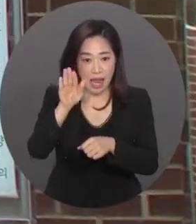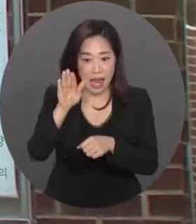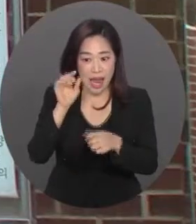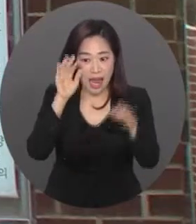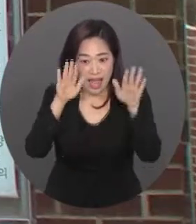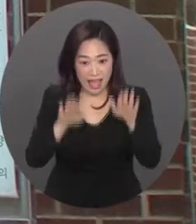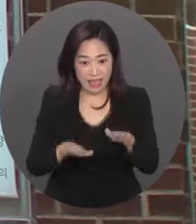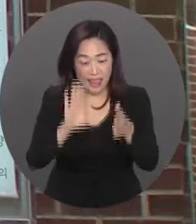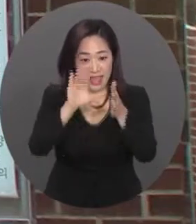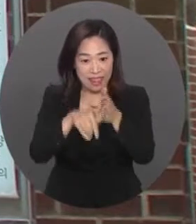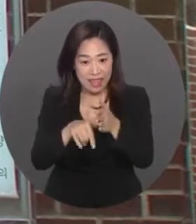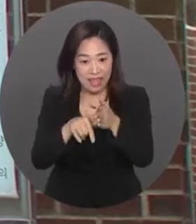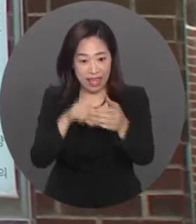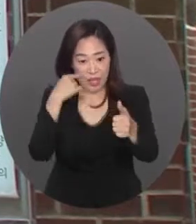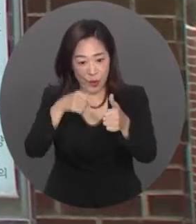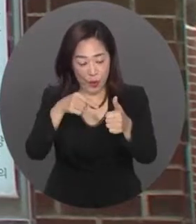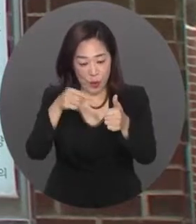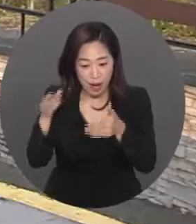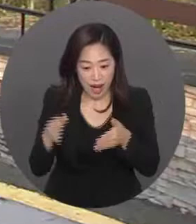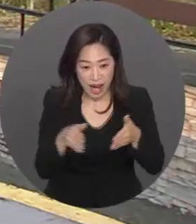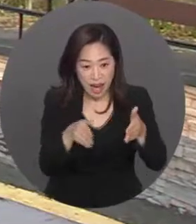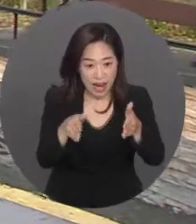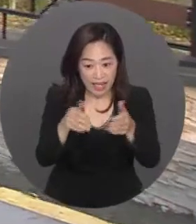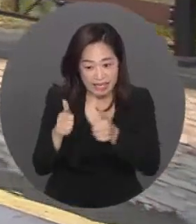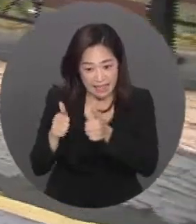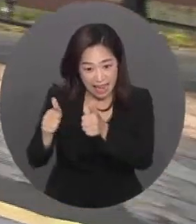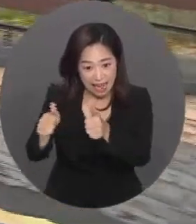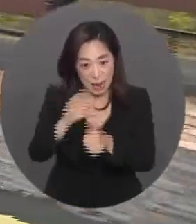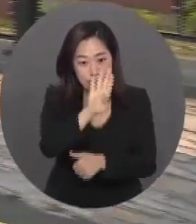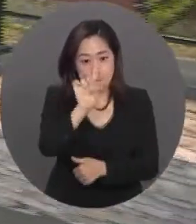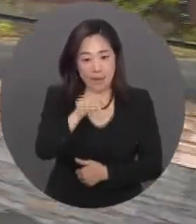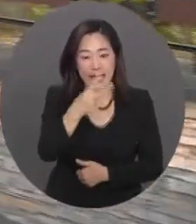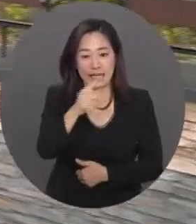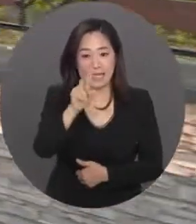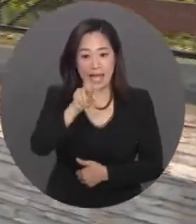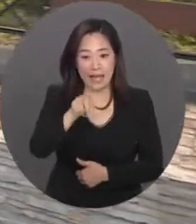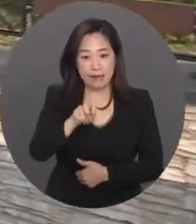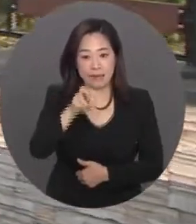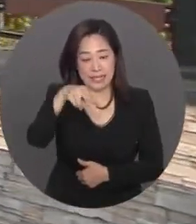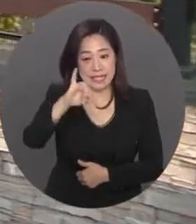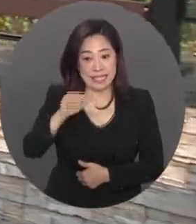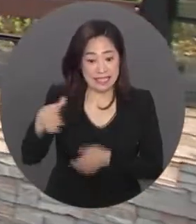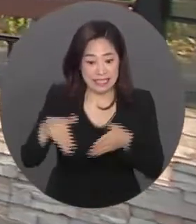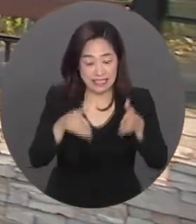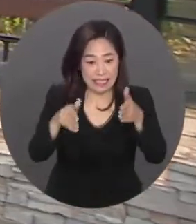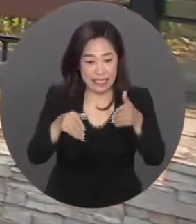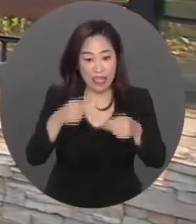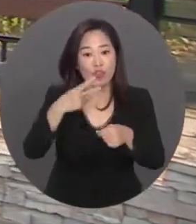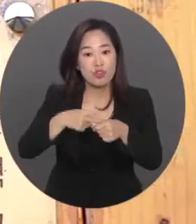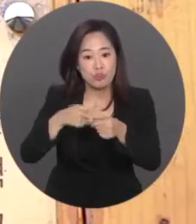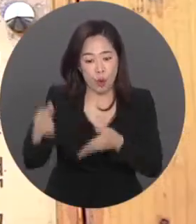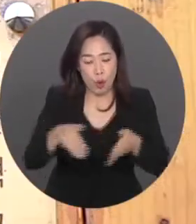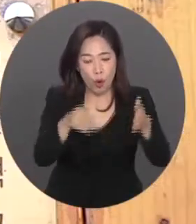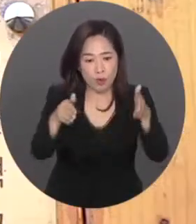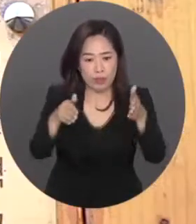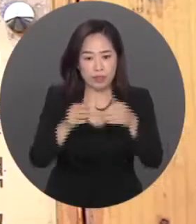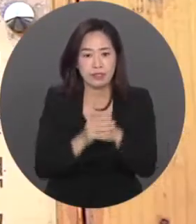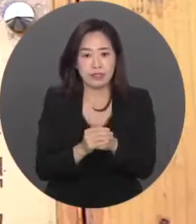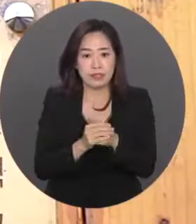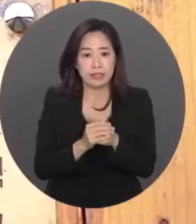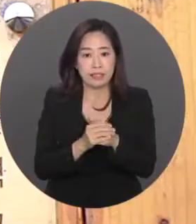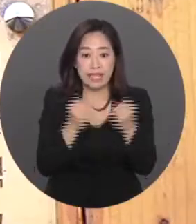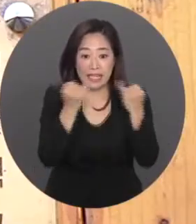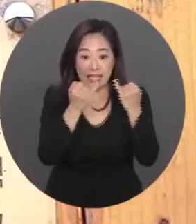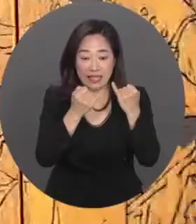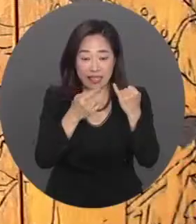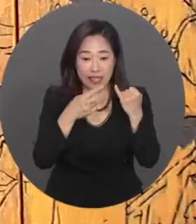발자국을 따라가는 여정이고, 2코스 백단심 길에서는 나라의 독립에 주체적으로 참여한 여성들의 흔적을